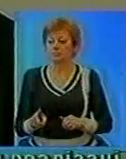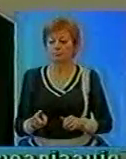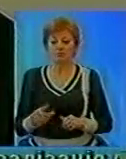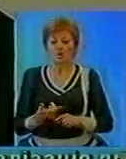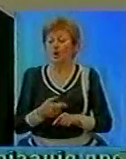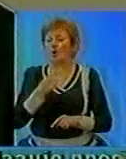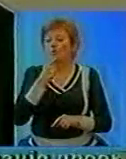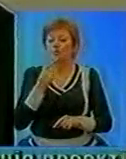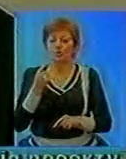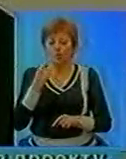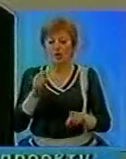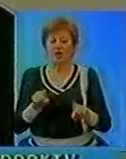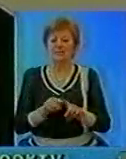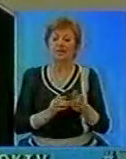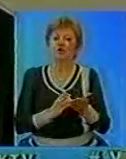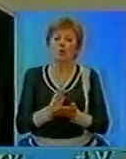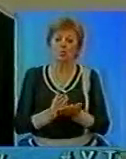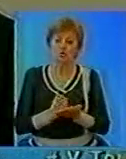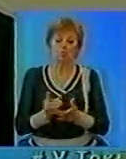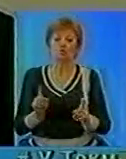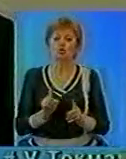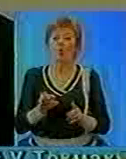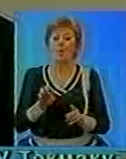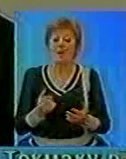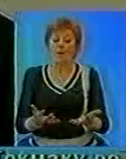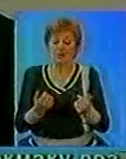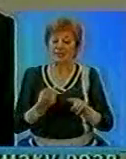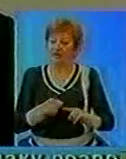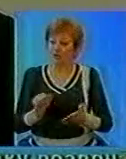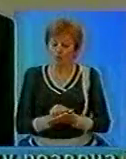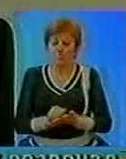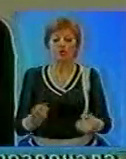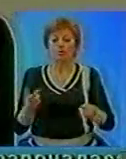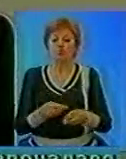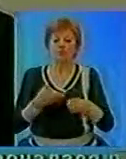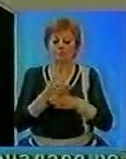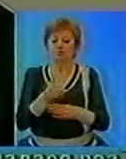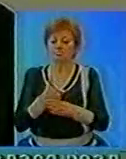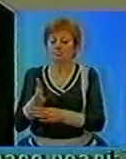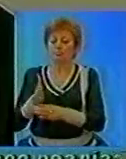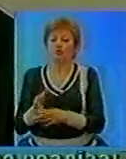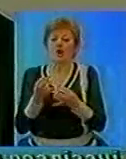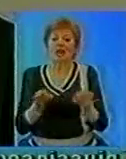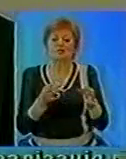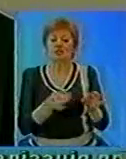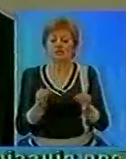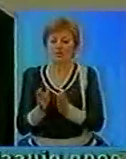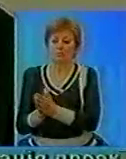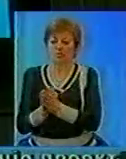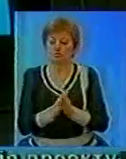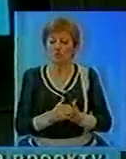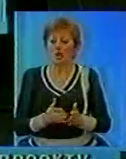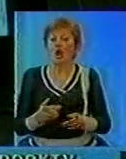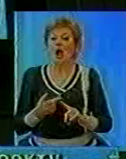Очень много бы есть таких услуг, которые для того, чтобы получить этот документ, нужно оббежать целый ряд разрешительных